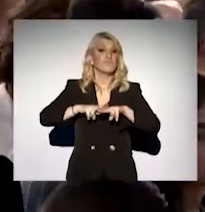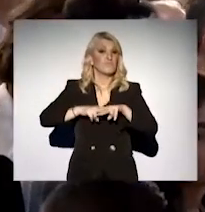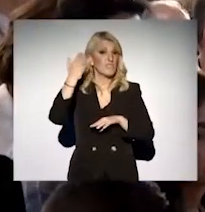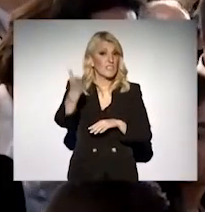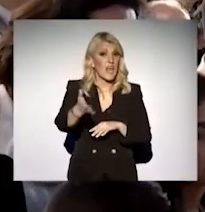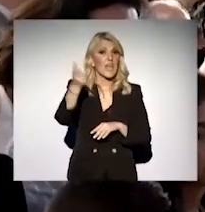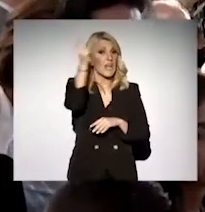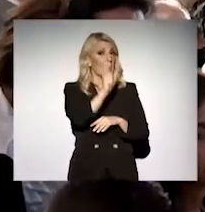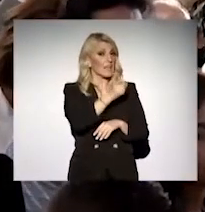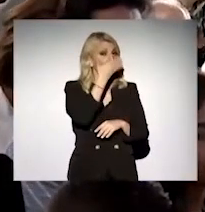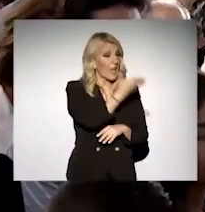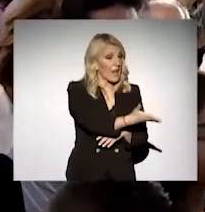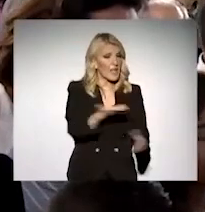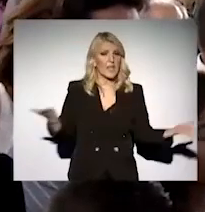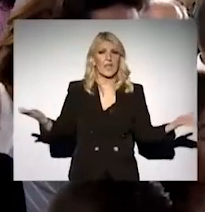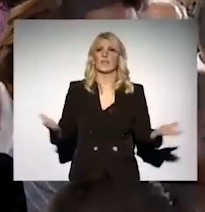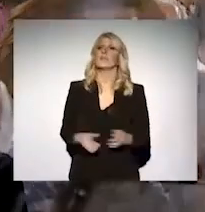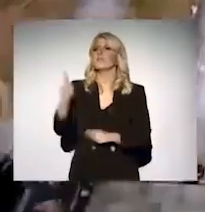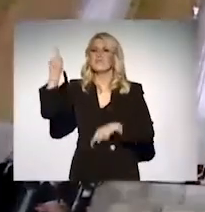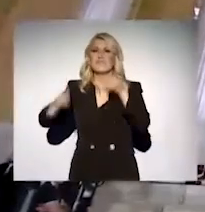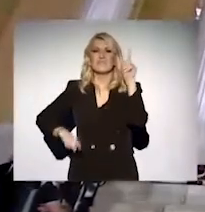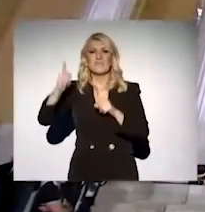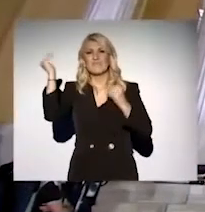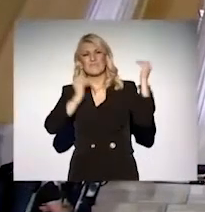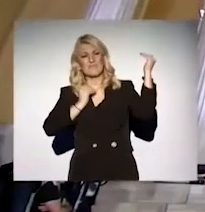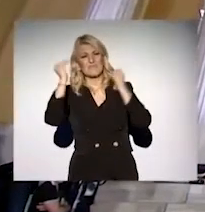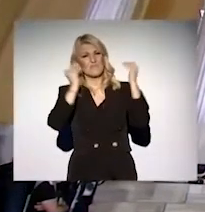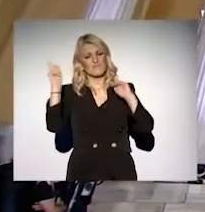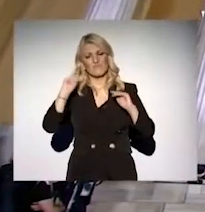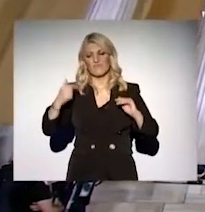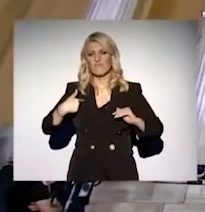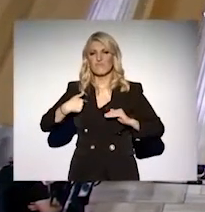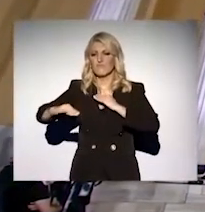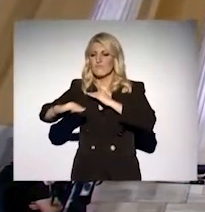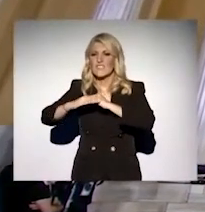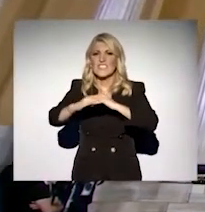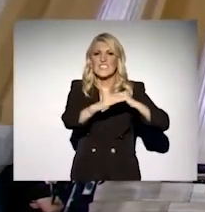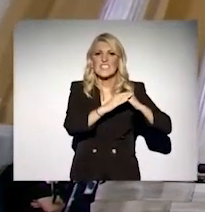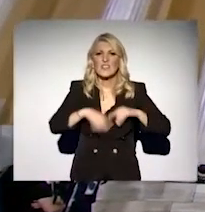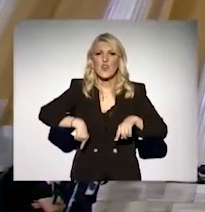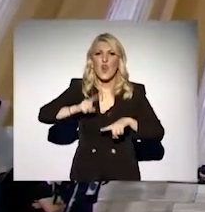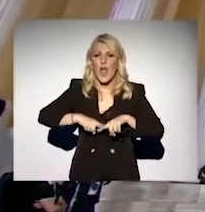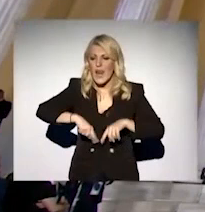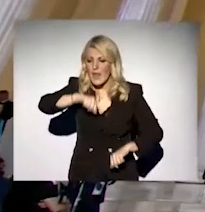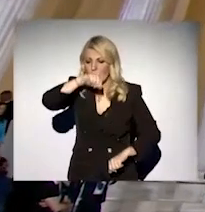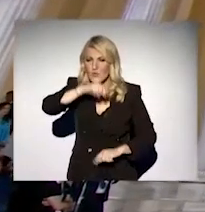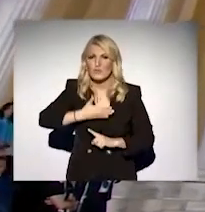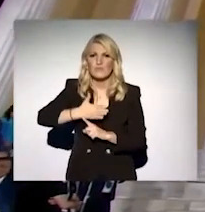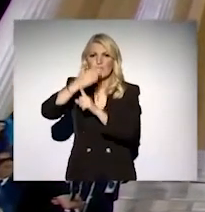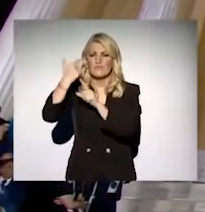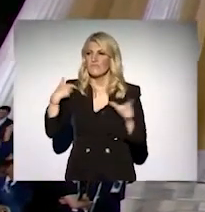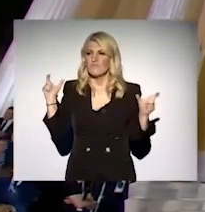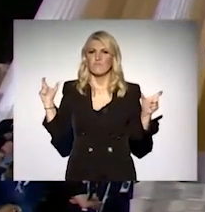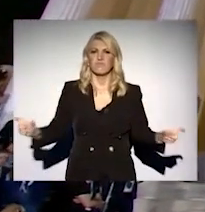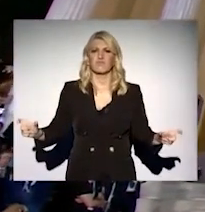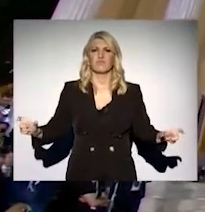με την αξιωματική αντιπολίτευση. Μάλιστα σήμερα, κατά τη διάρκεια της ημέρας, βγάλατε δύο ουσιαστικά ανακοινώσεις για